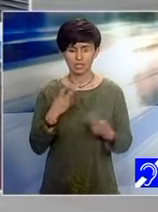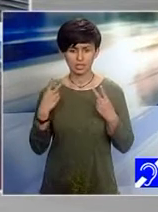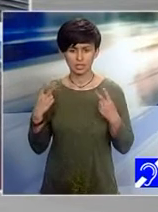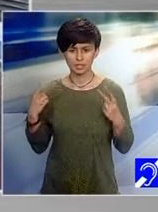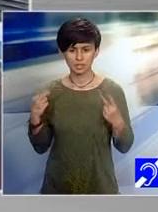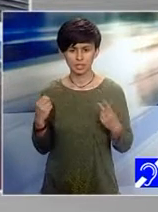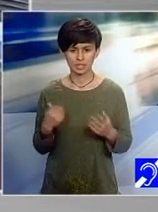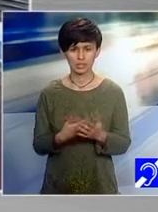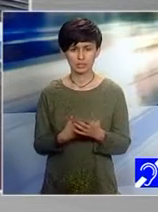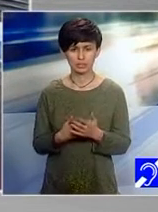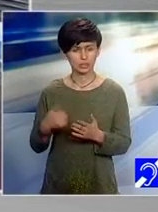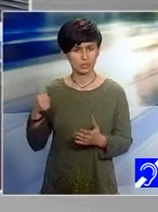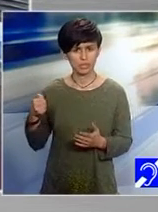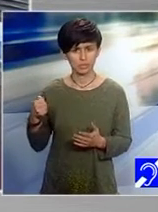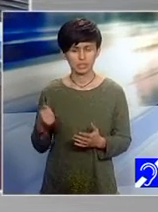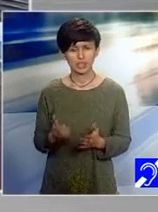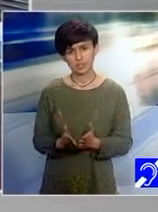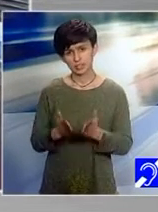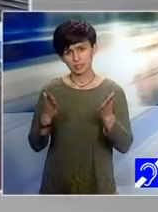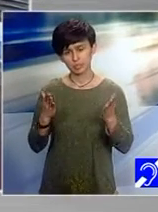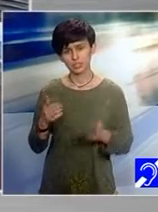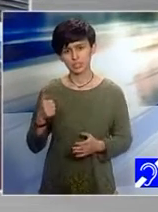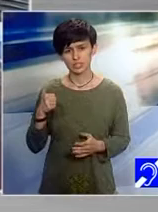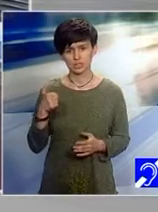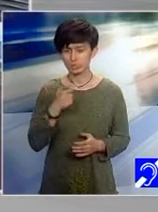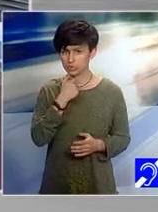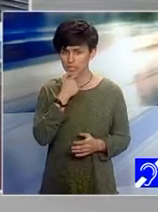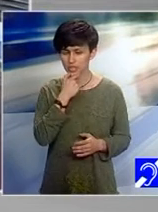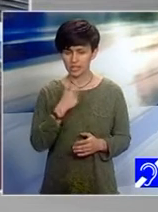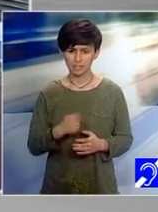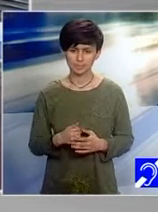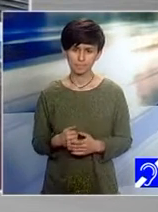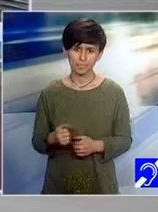marcat 100 de ani de la genocidul, da, armean, și un an în care tu personal